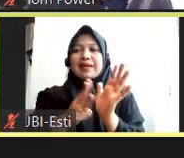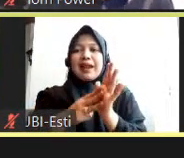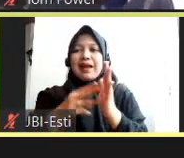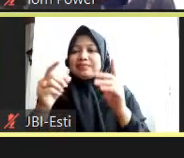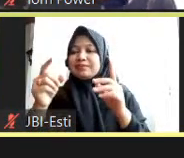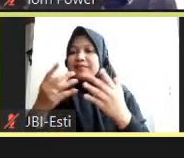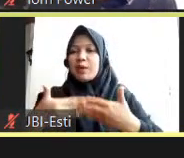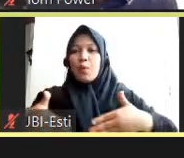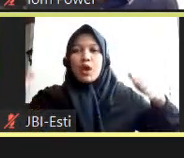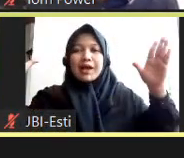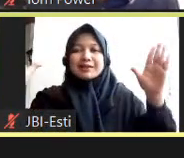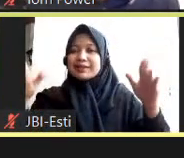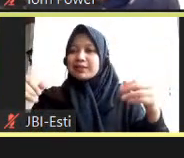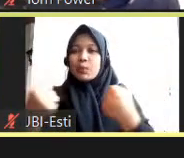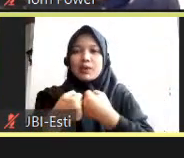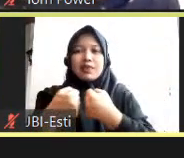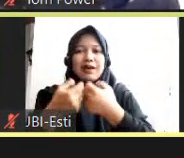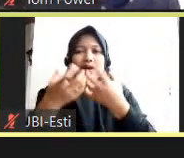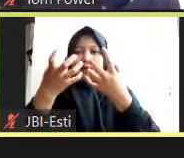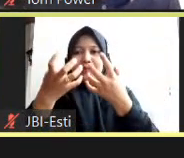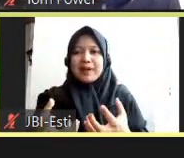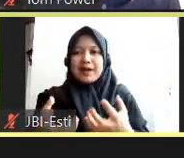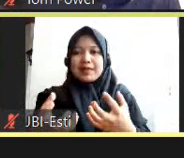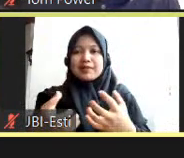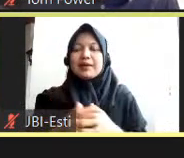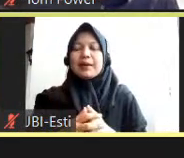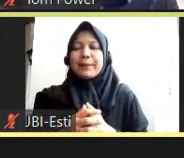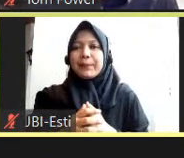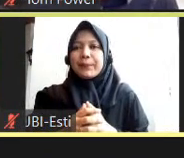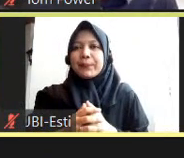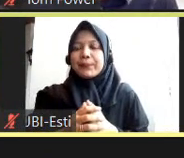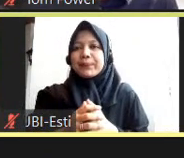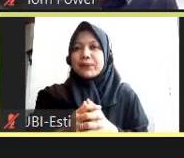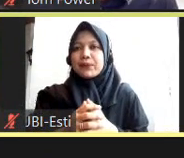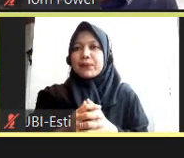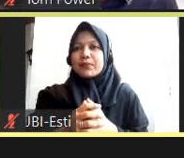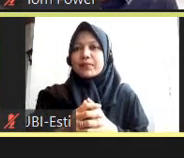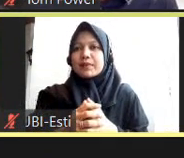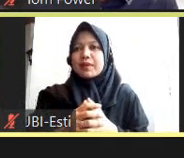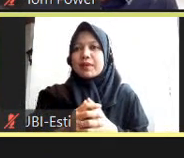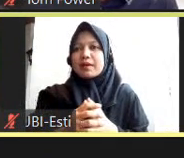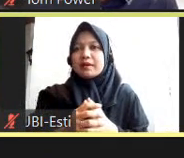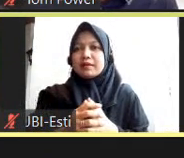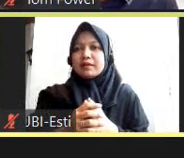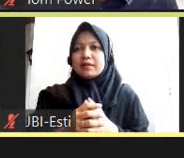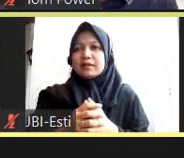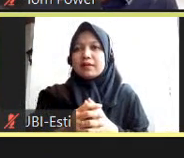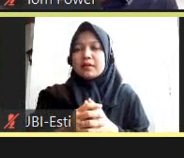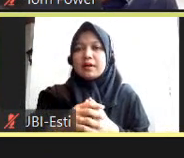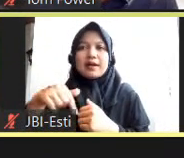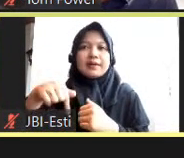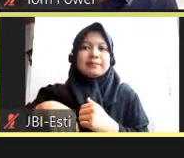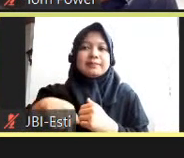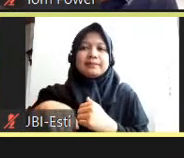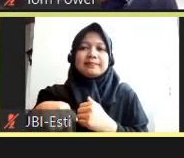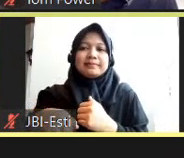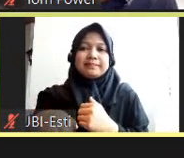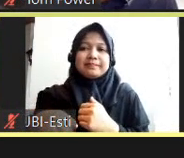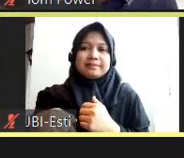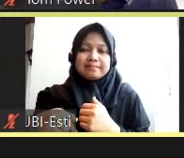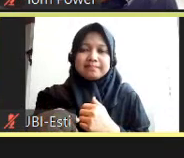Nah, tentu saja ini harus dilihat dalam kacamata atau proporsi ya, di mana saya sekarang diundang dalam